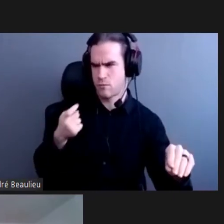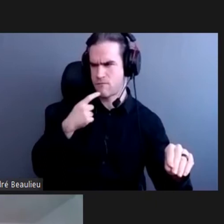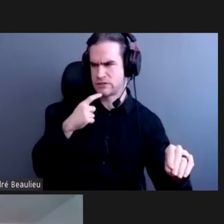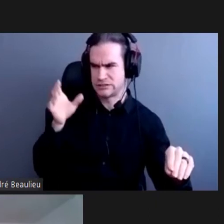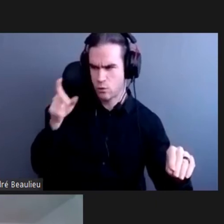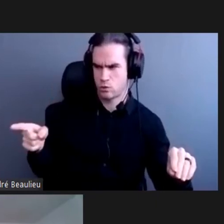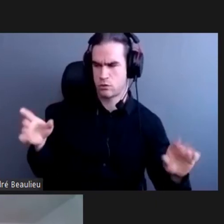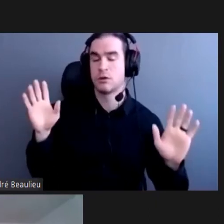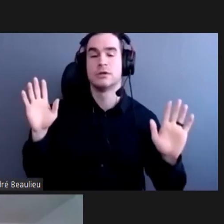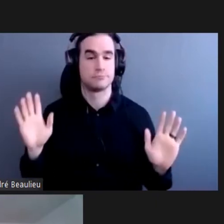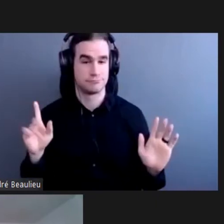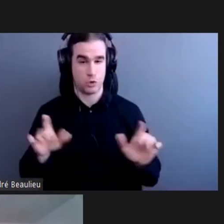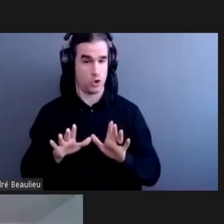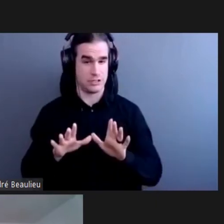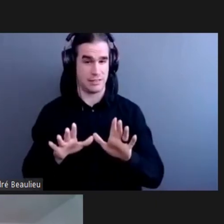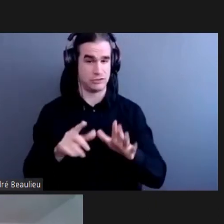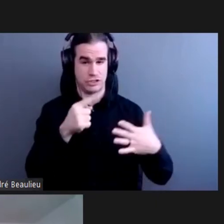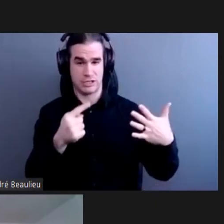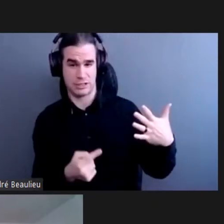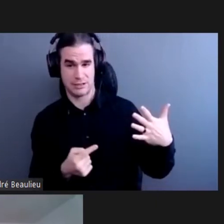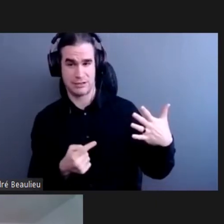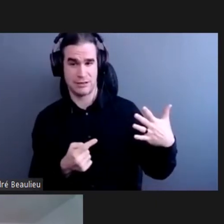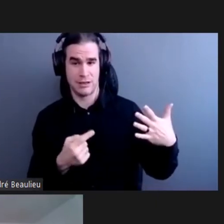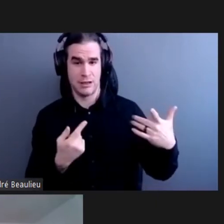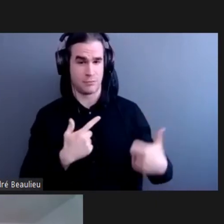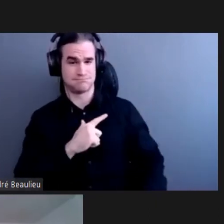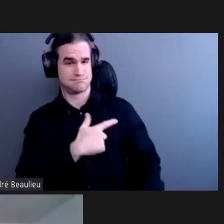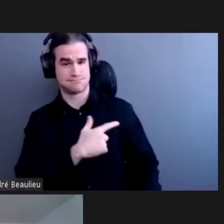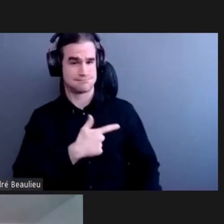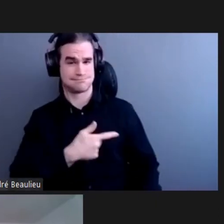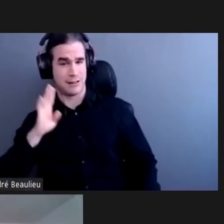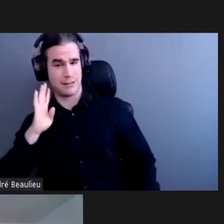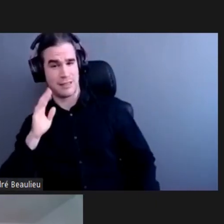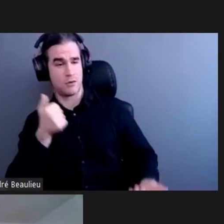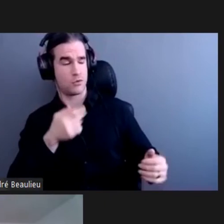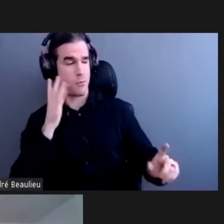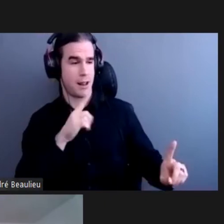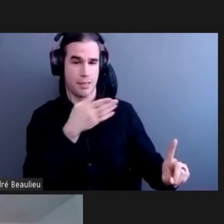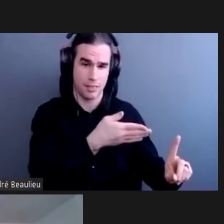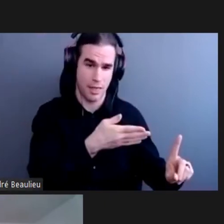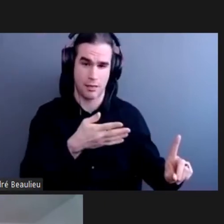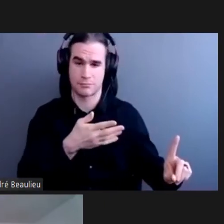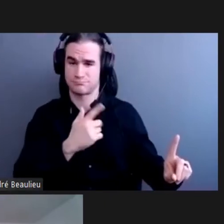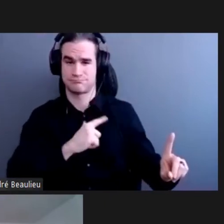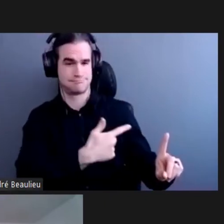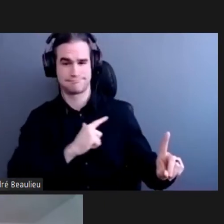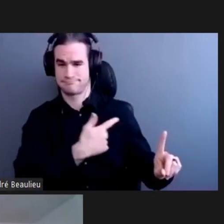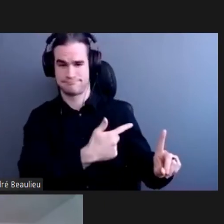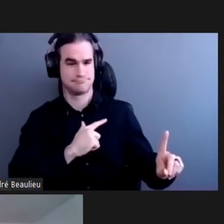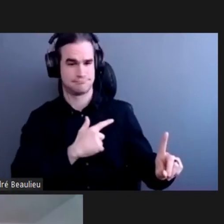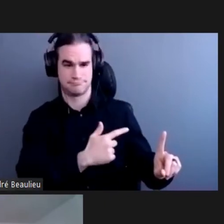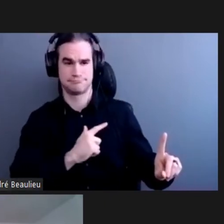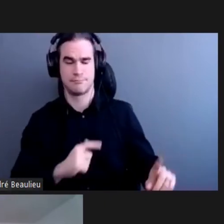la télévision joue. Alors, c'est des stratégies qui peuvent être utilisées autant par la personne qui a de la difficulté à entendre que de la personne